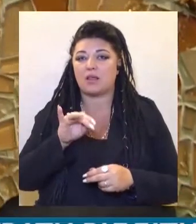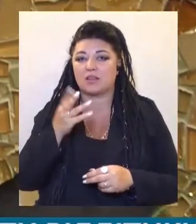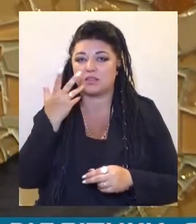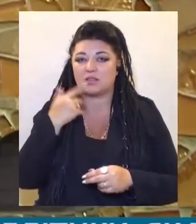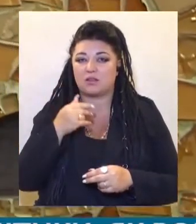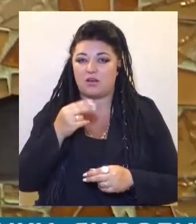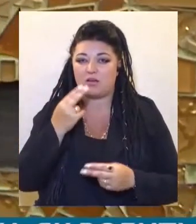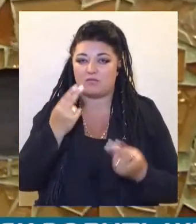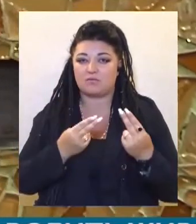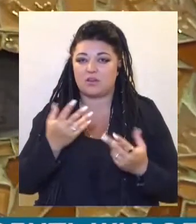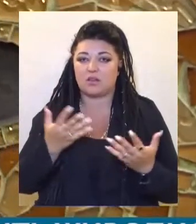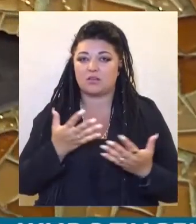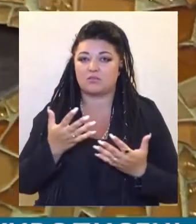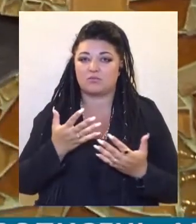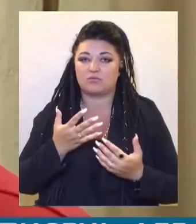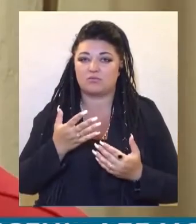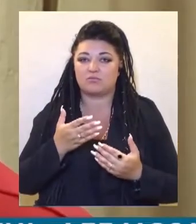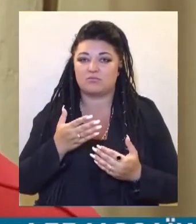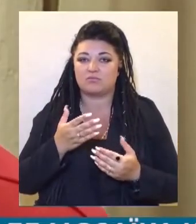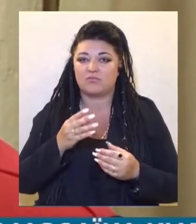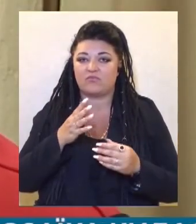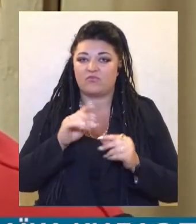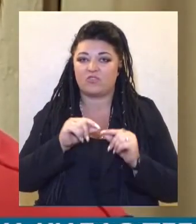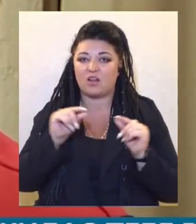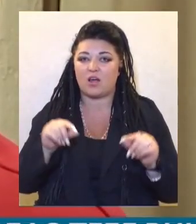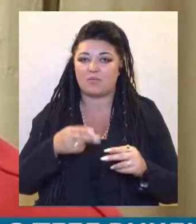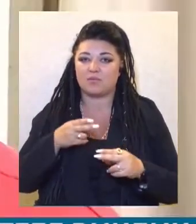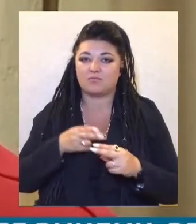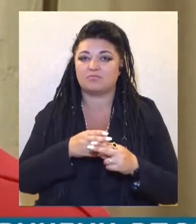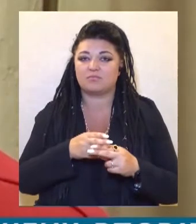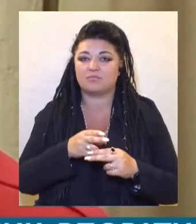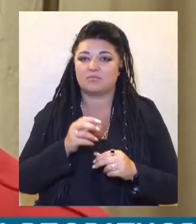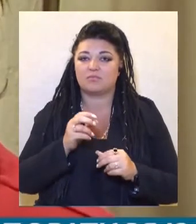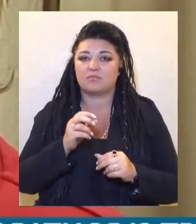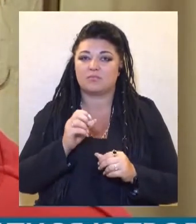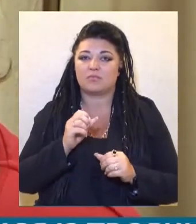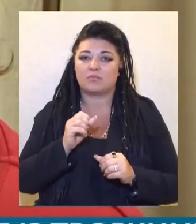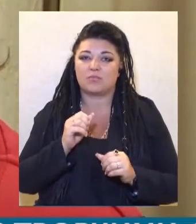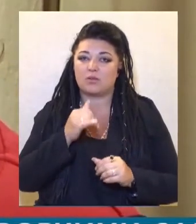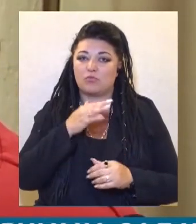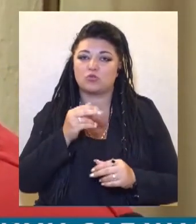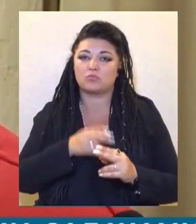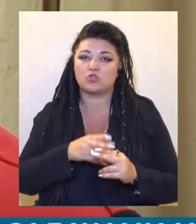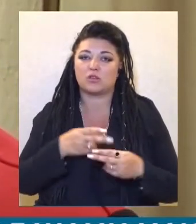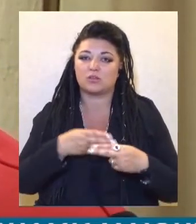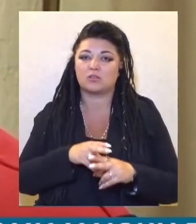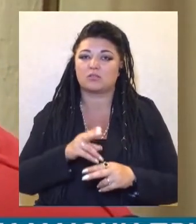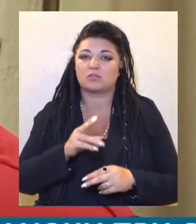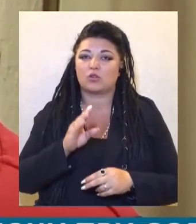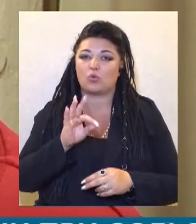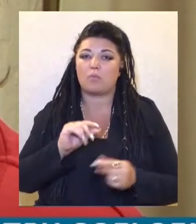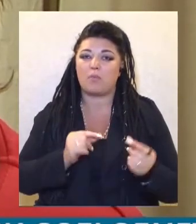тебя держит в неких рамках. Ты не можешь вмешать оттенки, как это делает живописец. Но